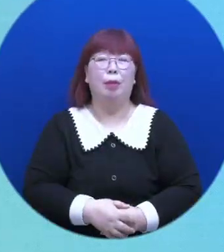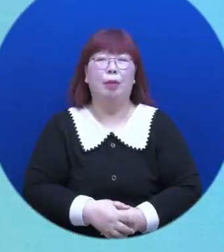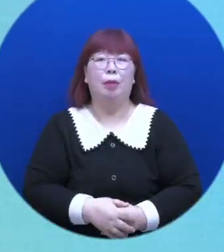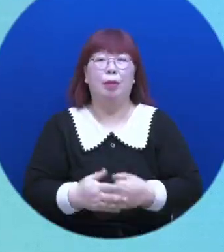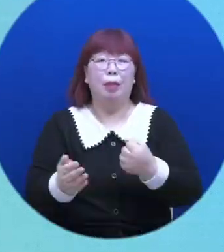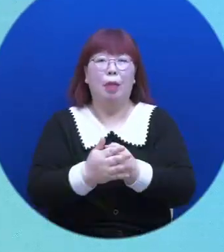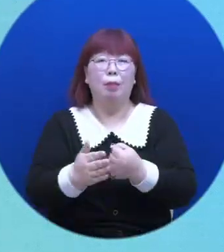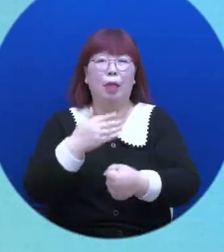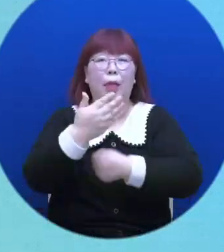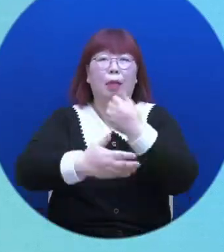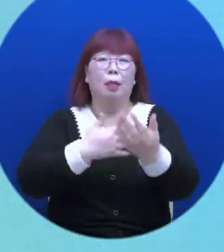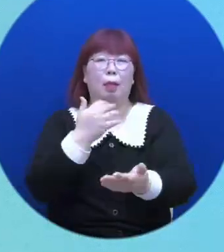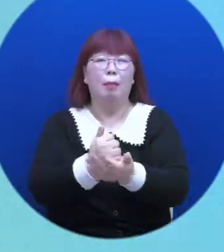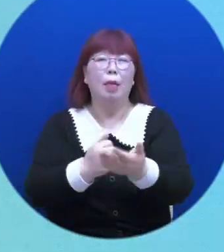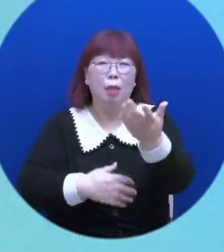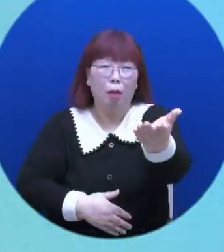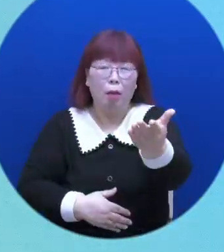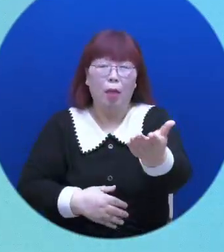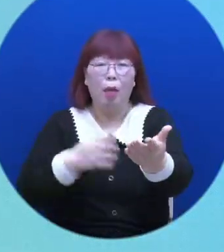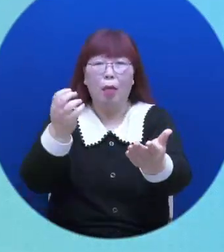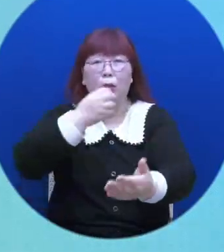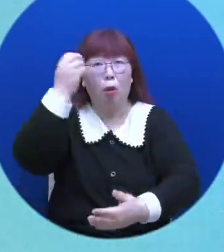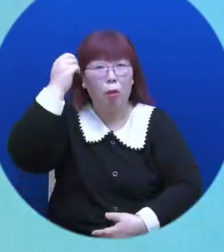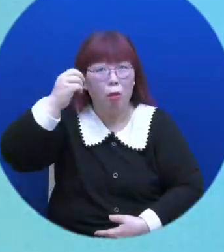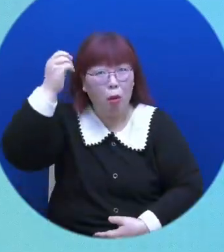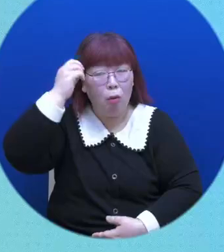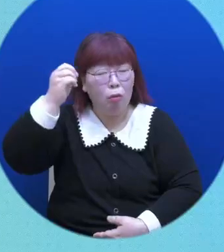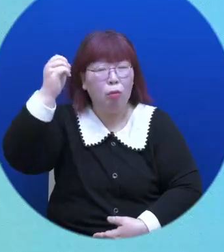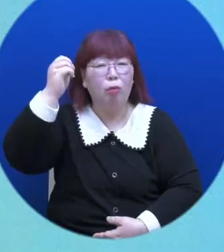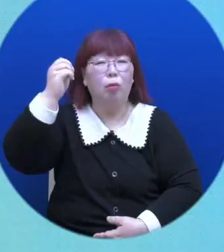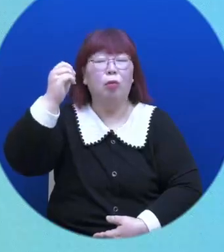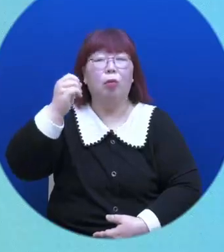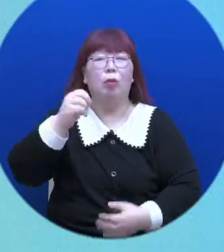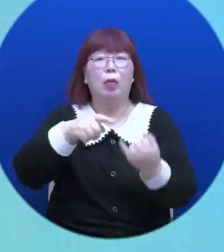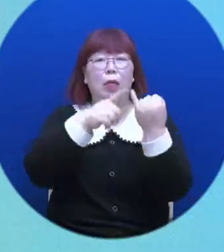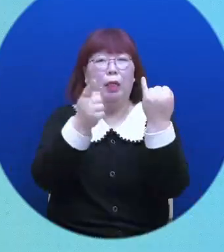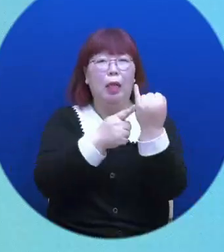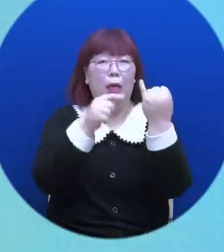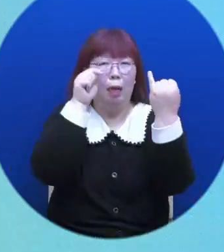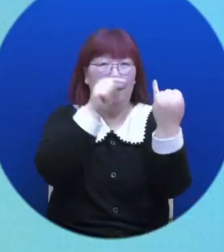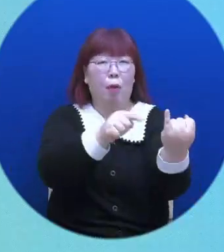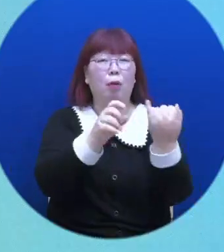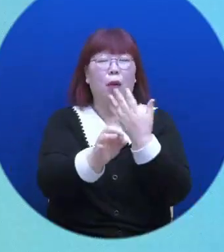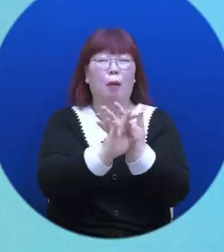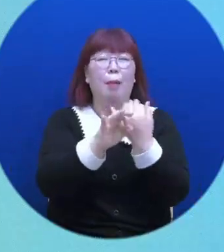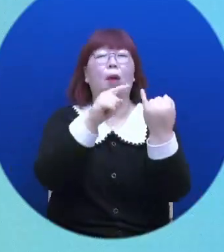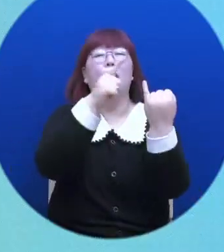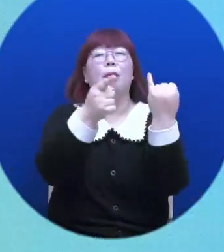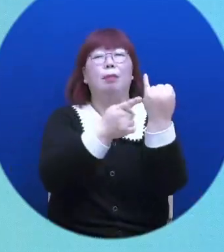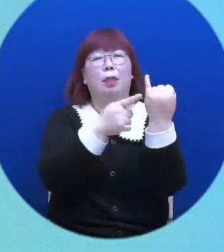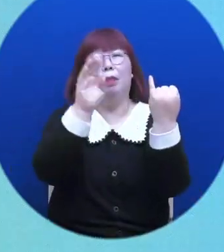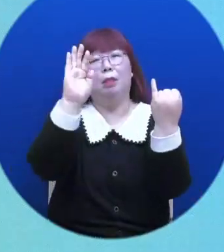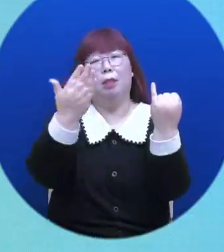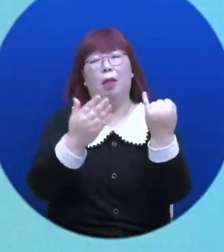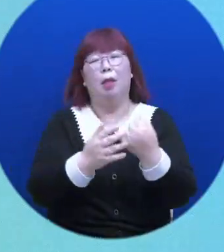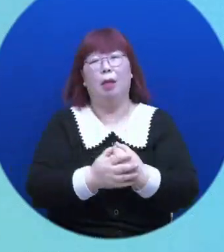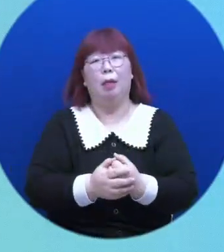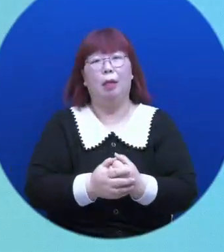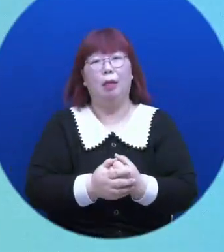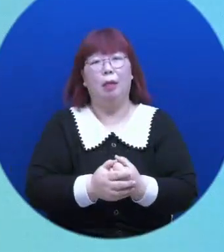하나님께서 너에게 성령으로 잉태하라. 그러면 말씀대로 잉태되는 것이다. 그 말을